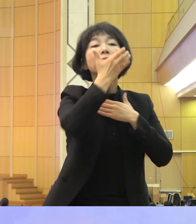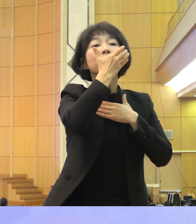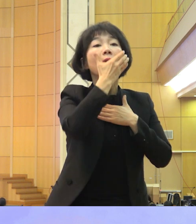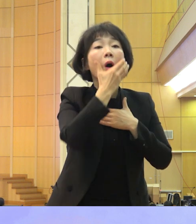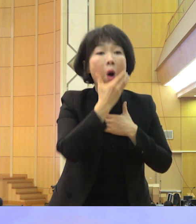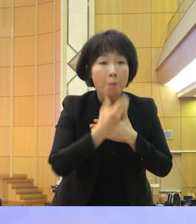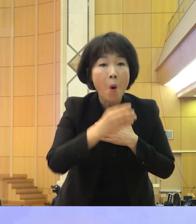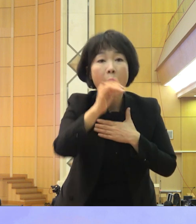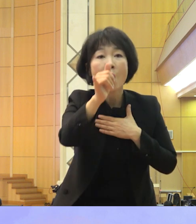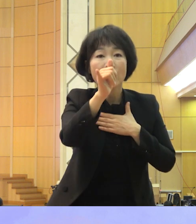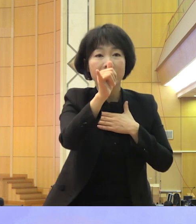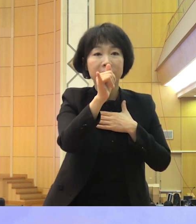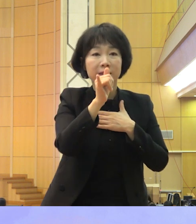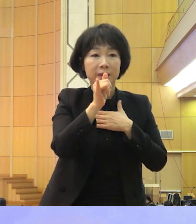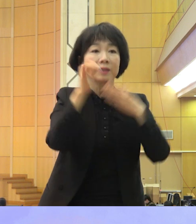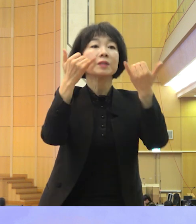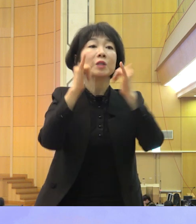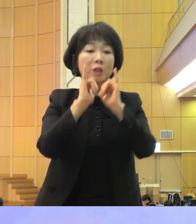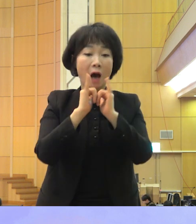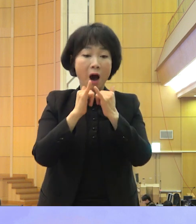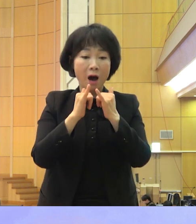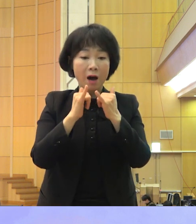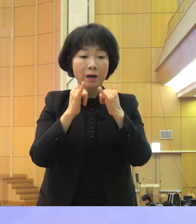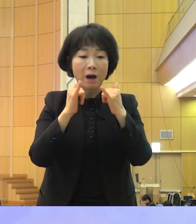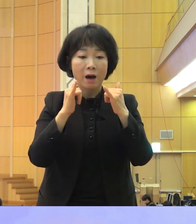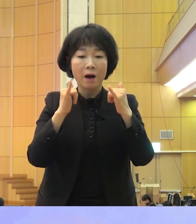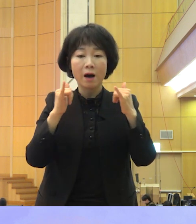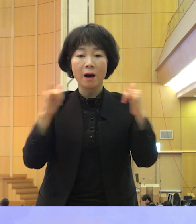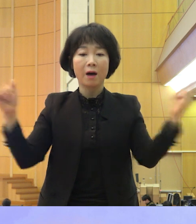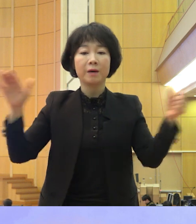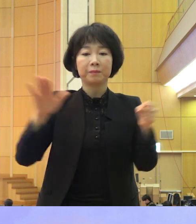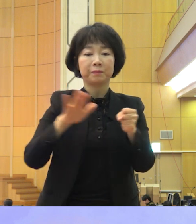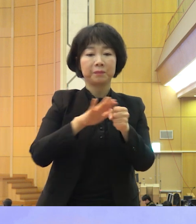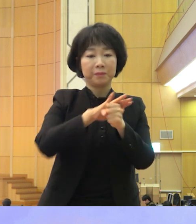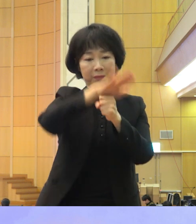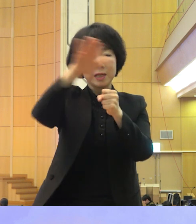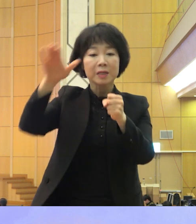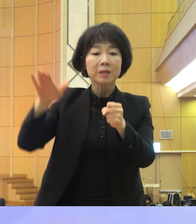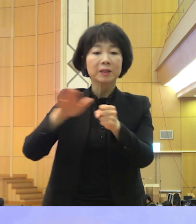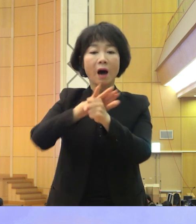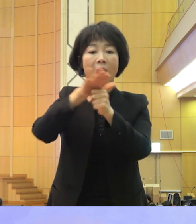사람들은 복 있는 사람,